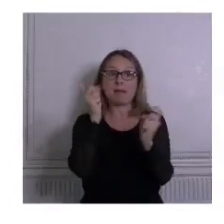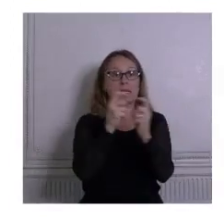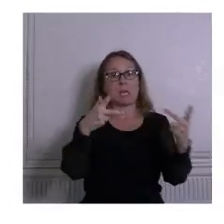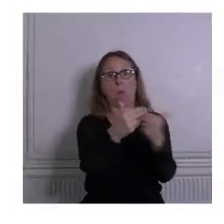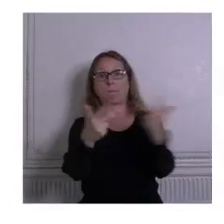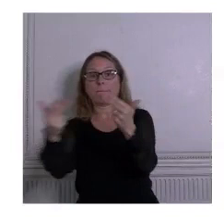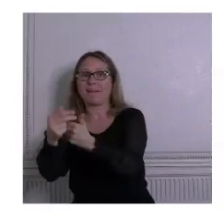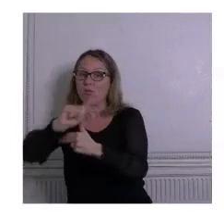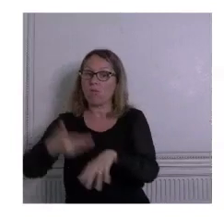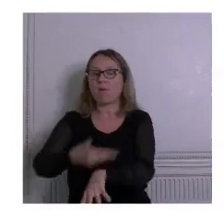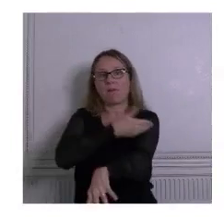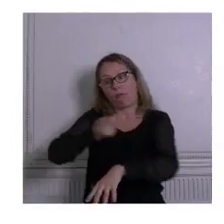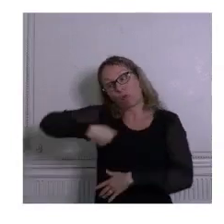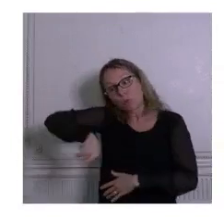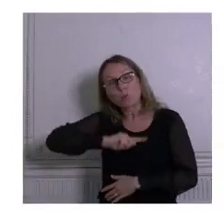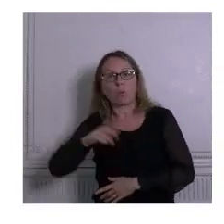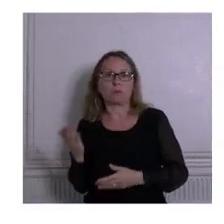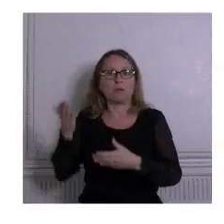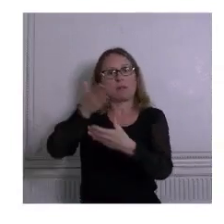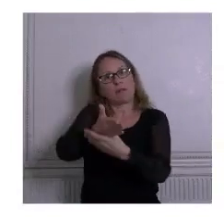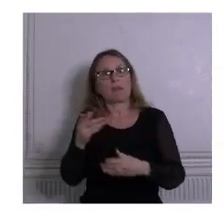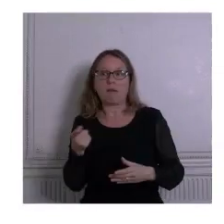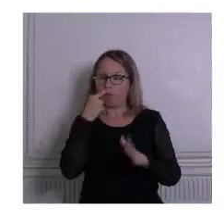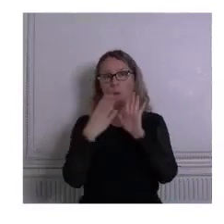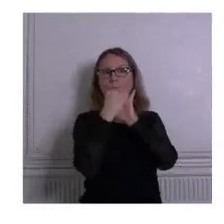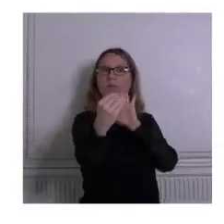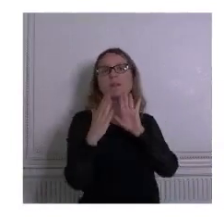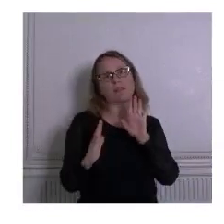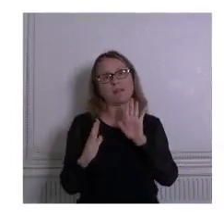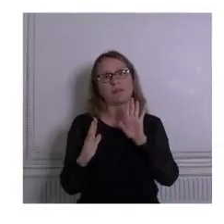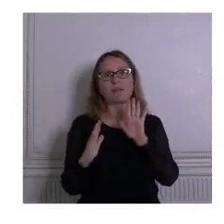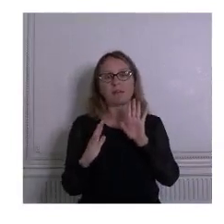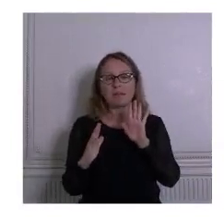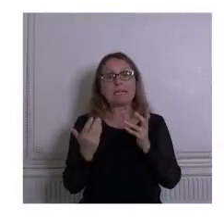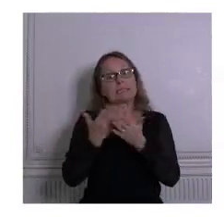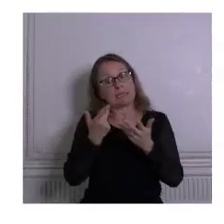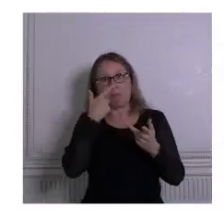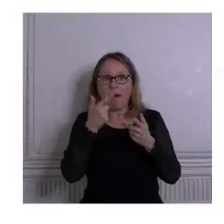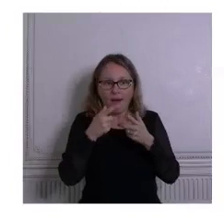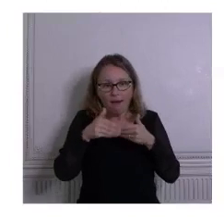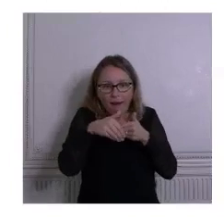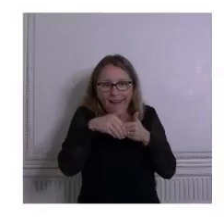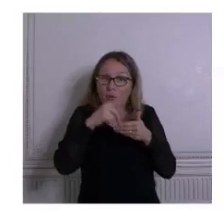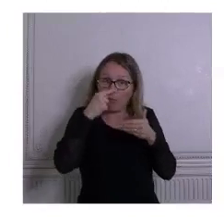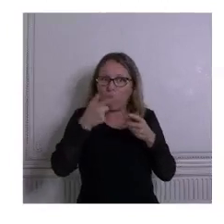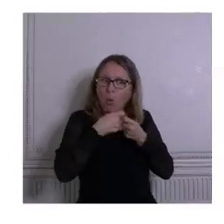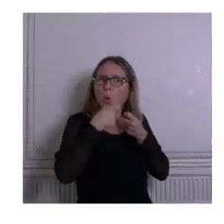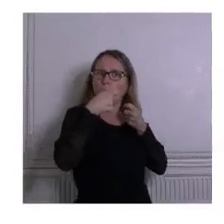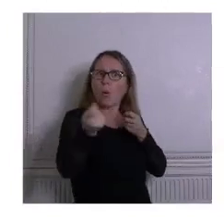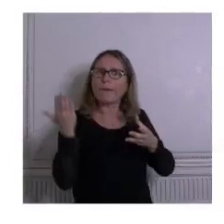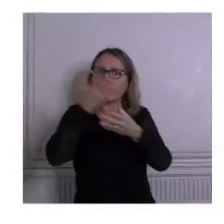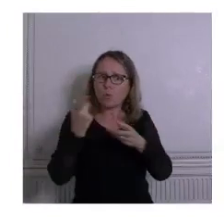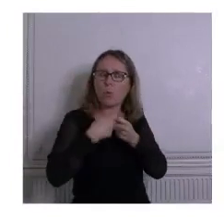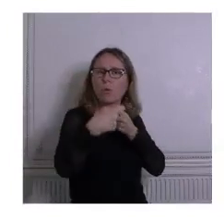très précis, ceci concernant la ville de Talence, toutes les collectivités territoriales. Pour vous donner un ordre d'idée, à la même